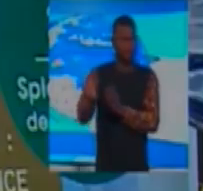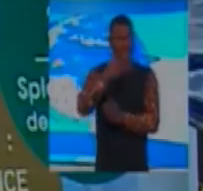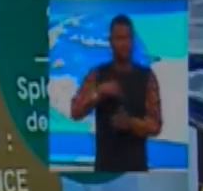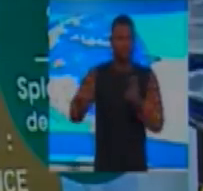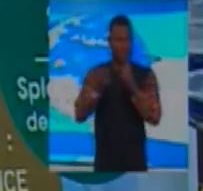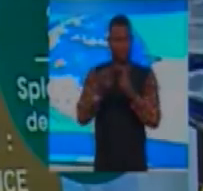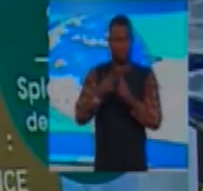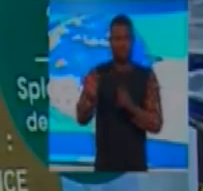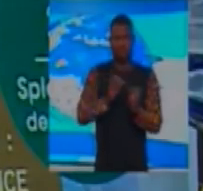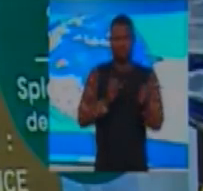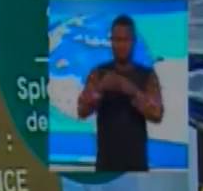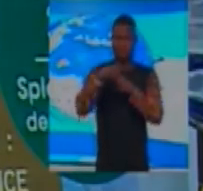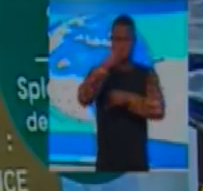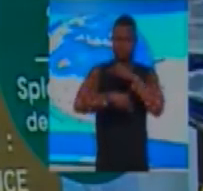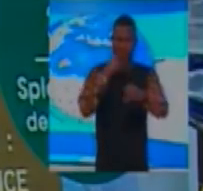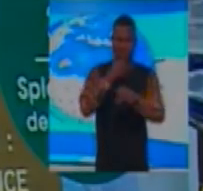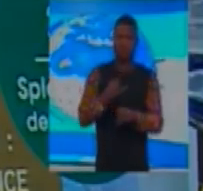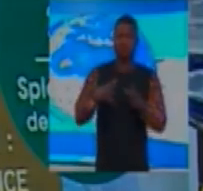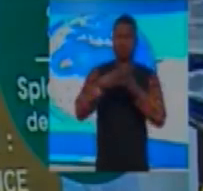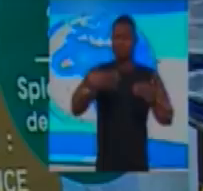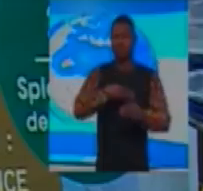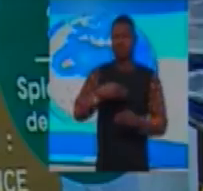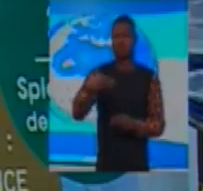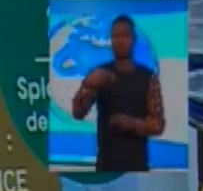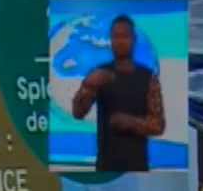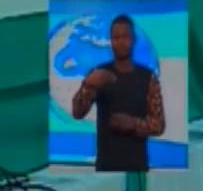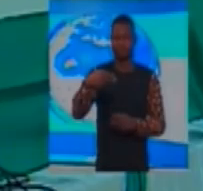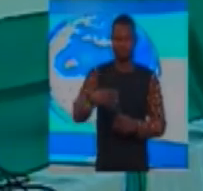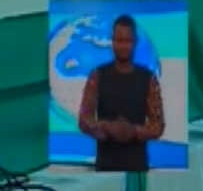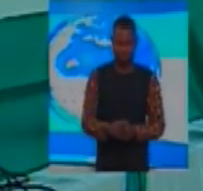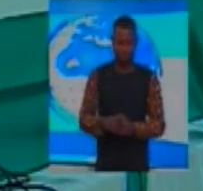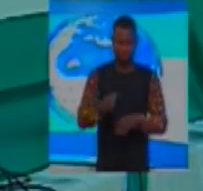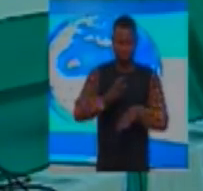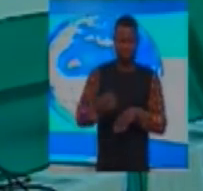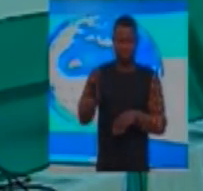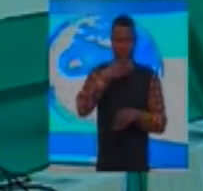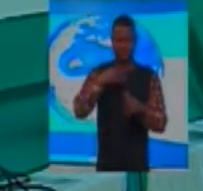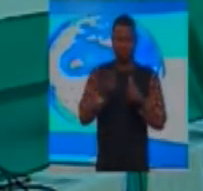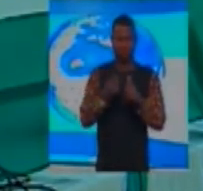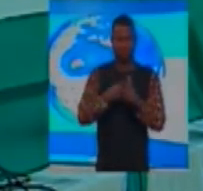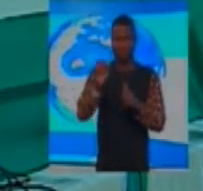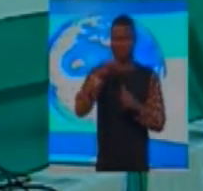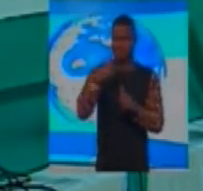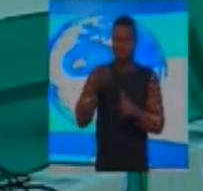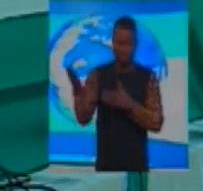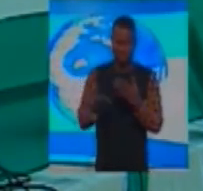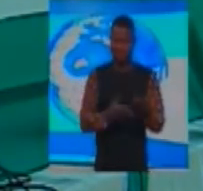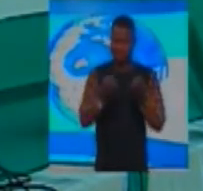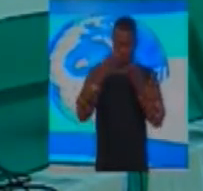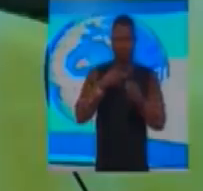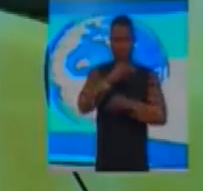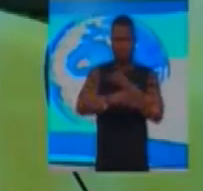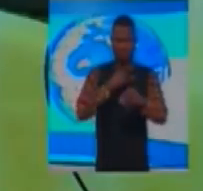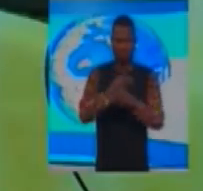deuxième salon international du coton et du textile, le CICOT. Après une première édition qui a drainé du monde venu de presque tous